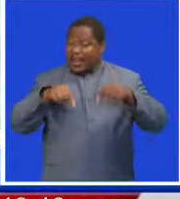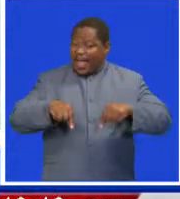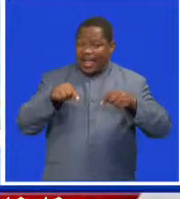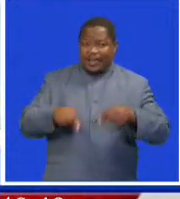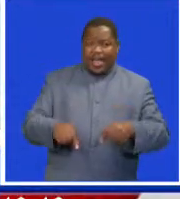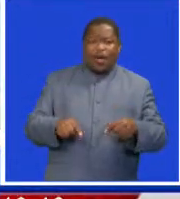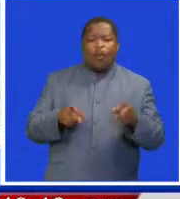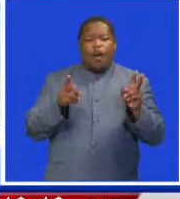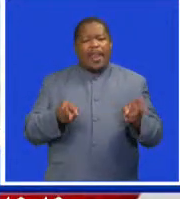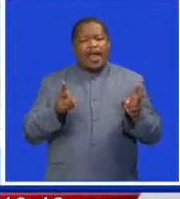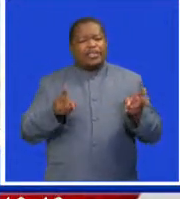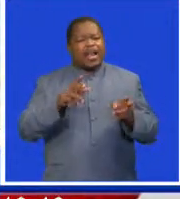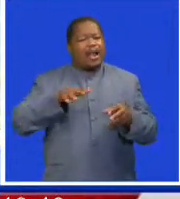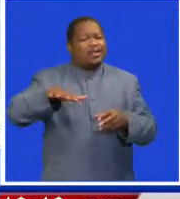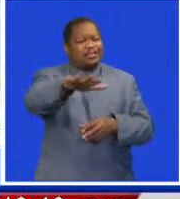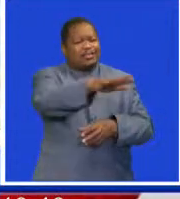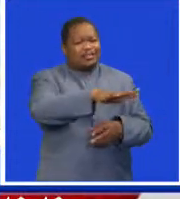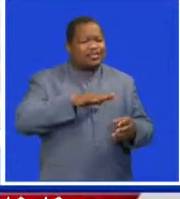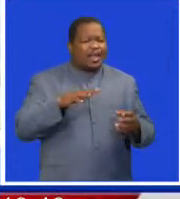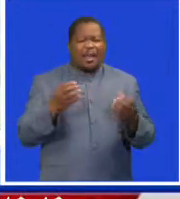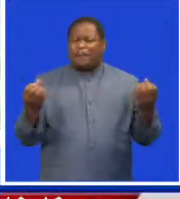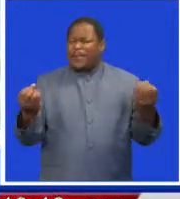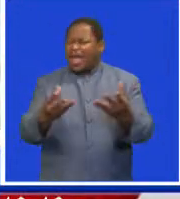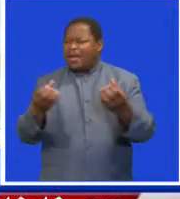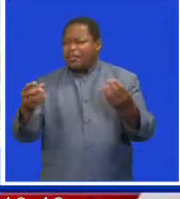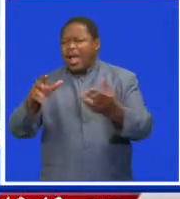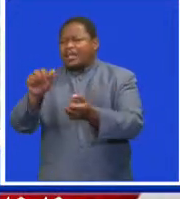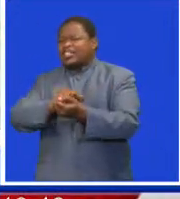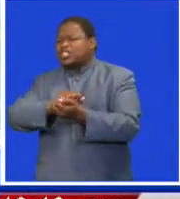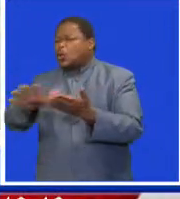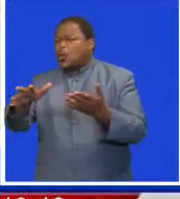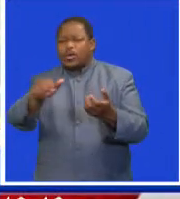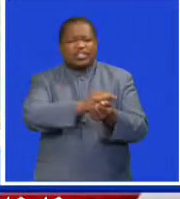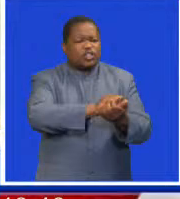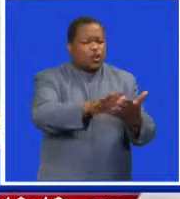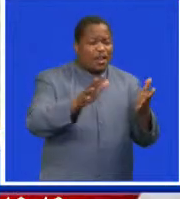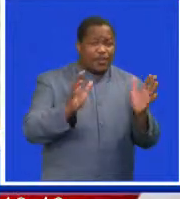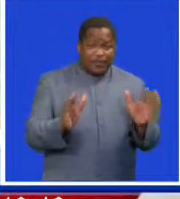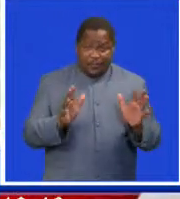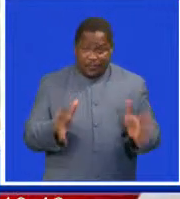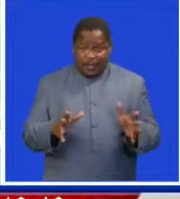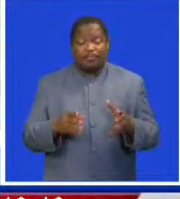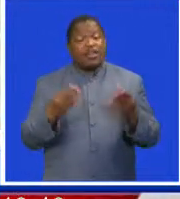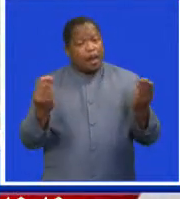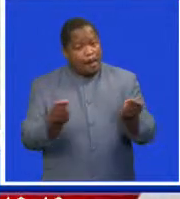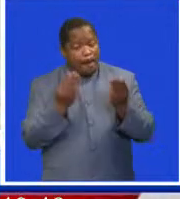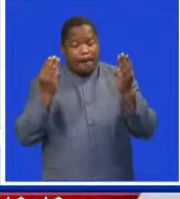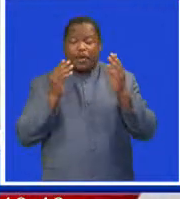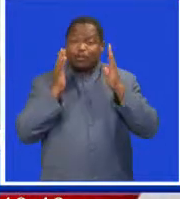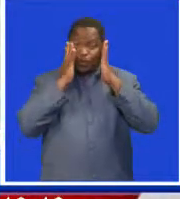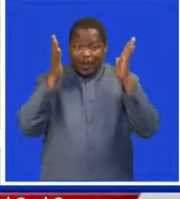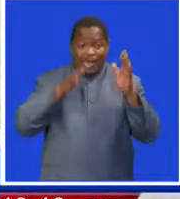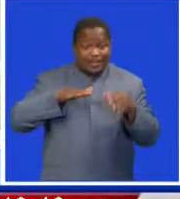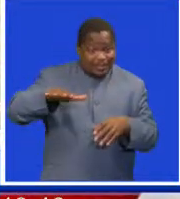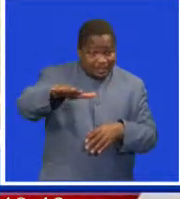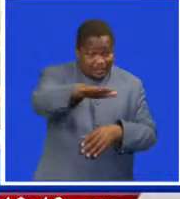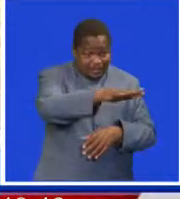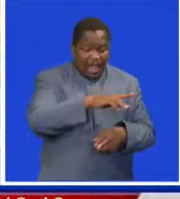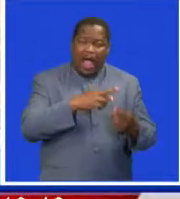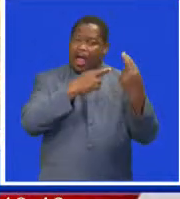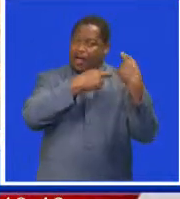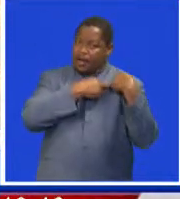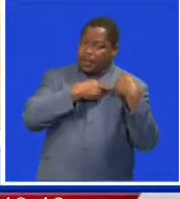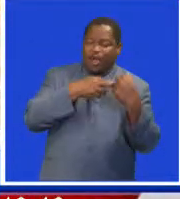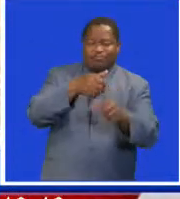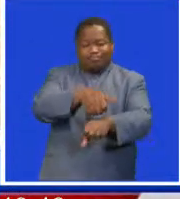ingilelo enubukedekile, kumcoka ke ukuthi sisive kube ngithi lele silungisa lapho konakele khona. Kungako nje kufanele